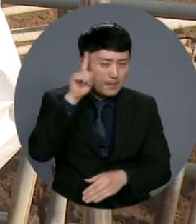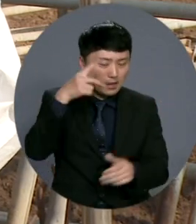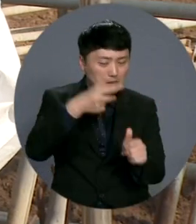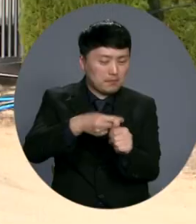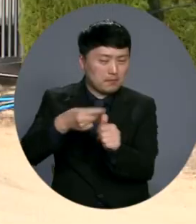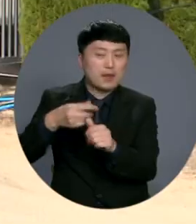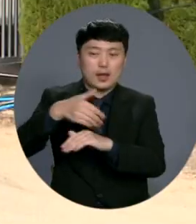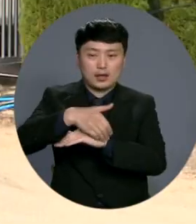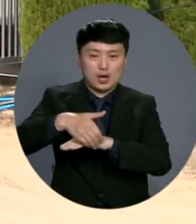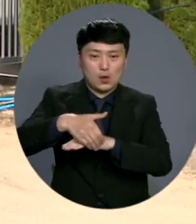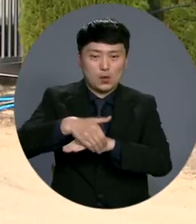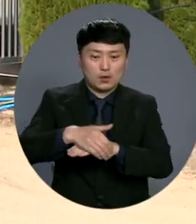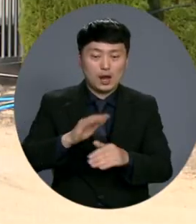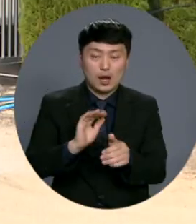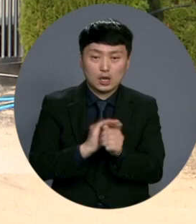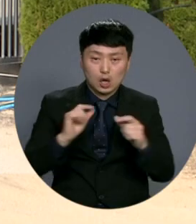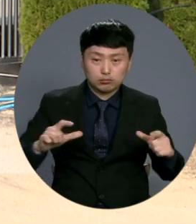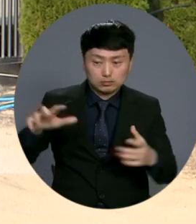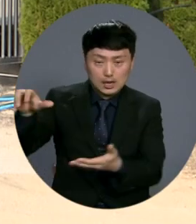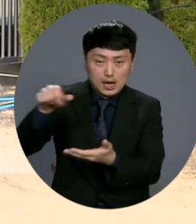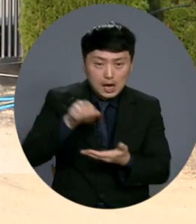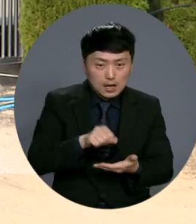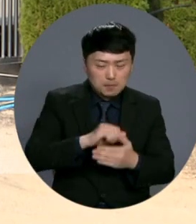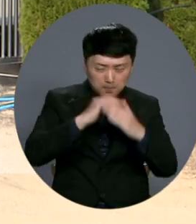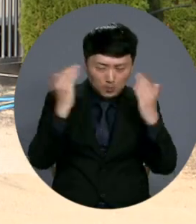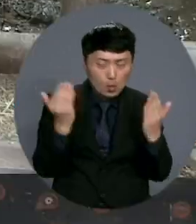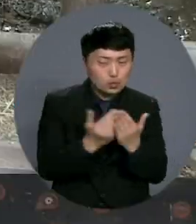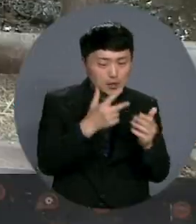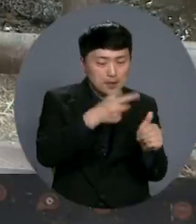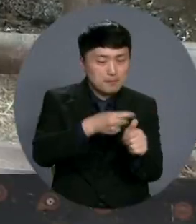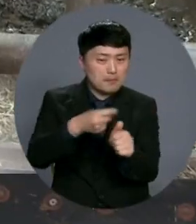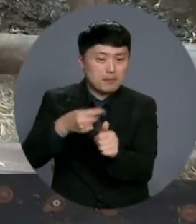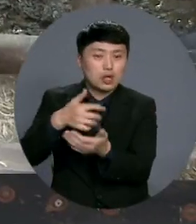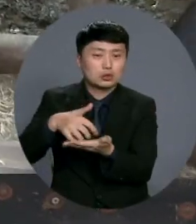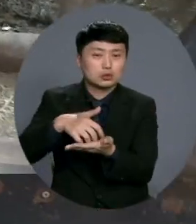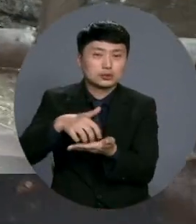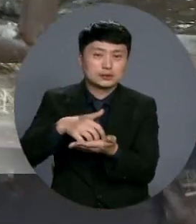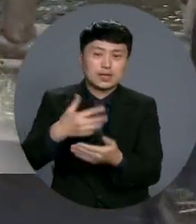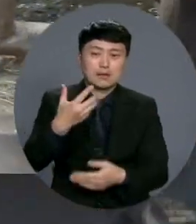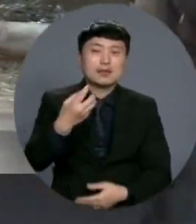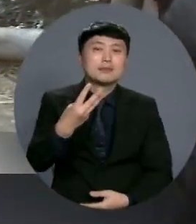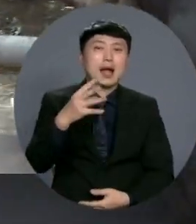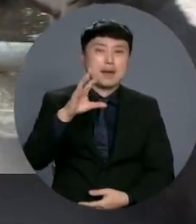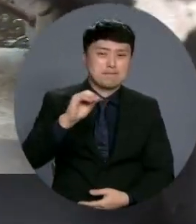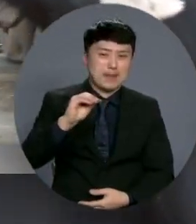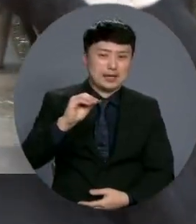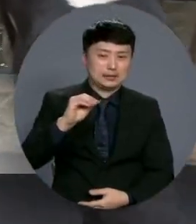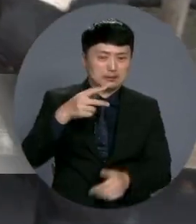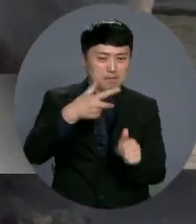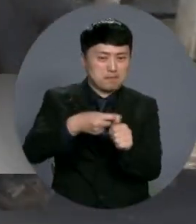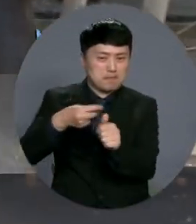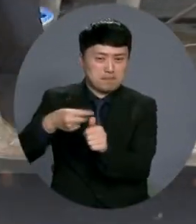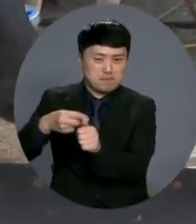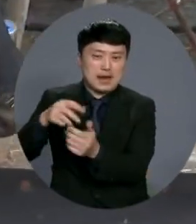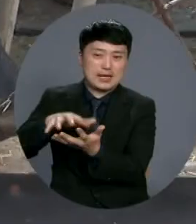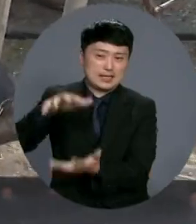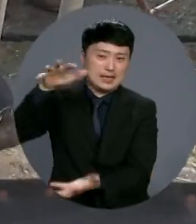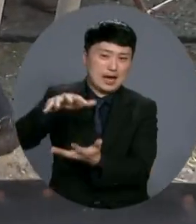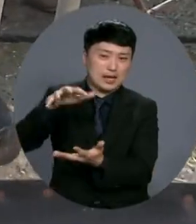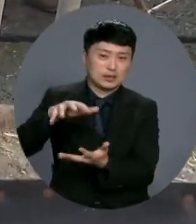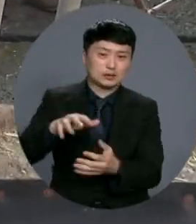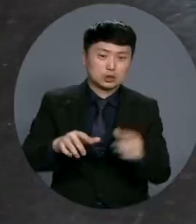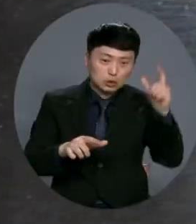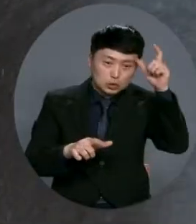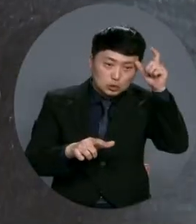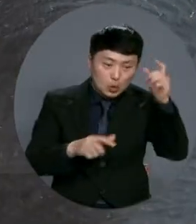있습니다. 경북에 공급받은 백신은 모든 소에 접종할 수 있는 83만여 마리 분량입니다. 소